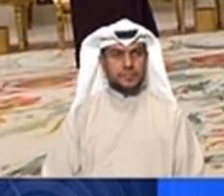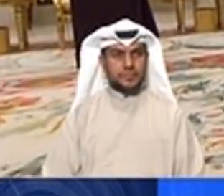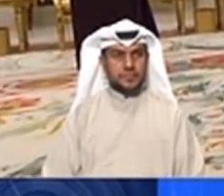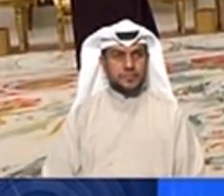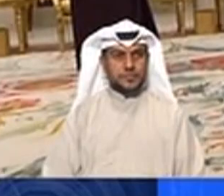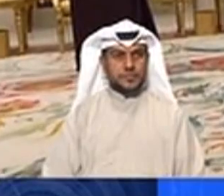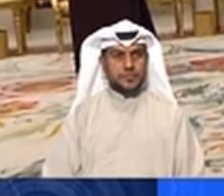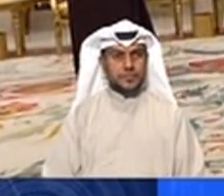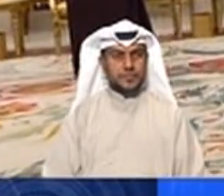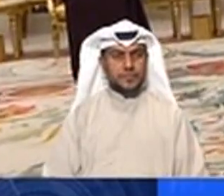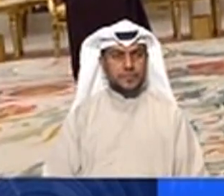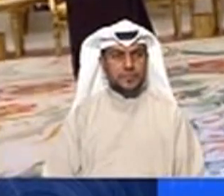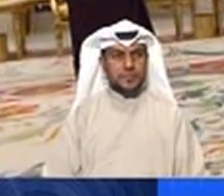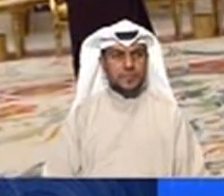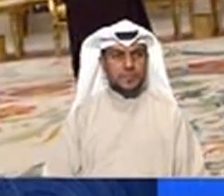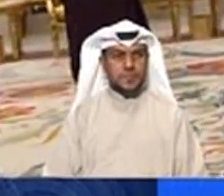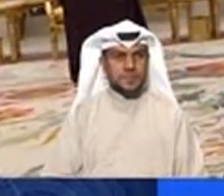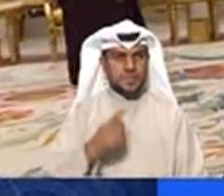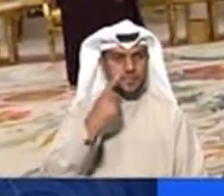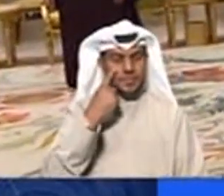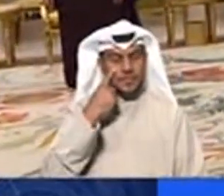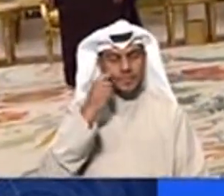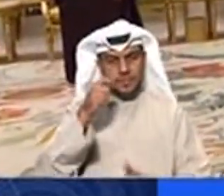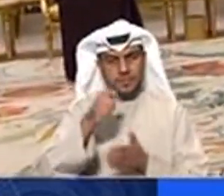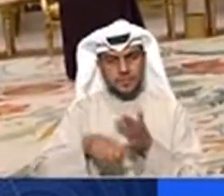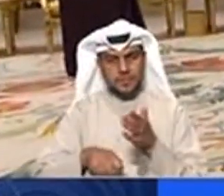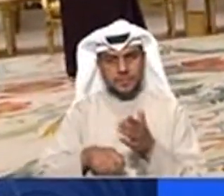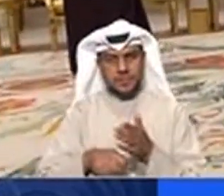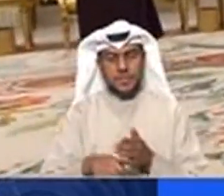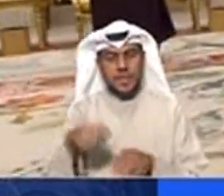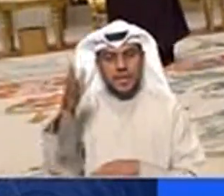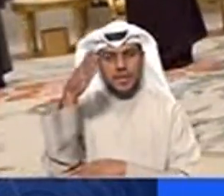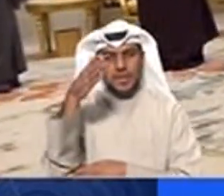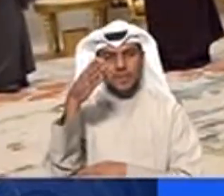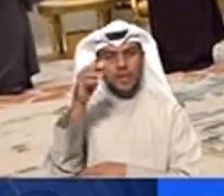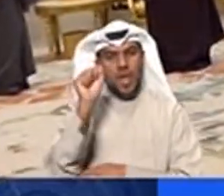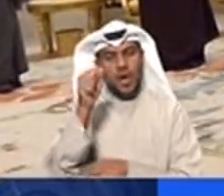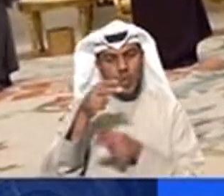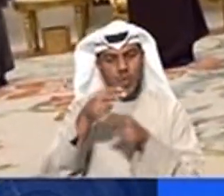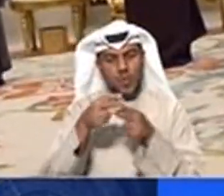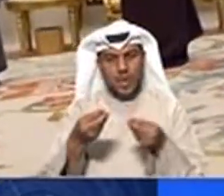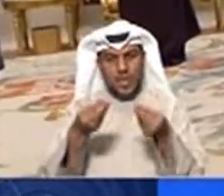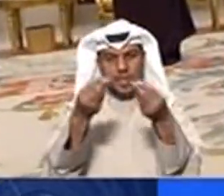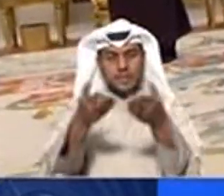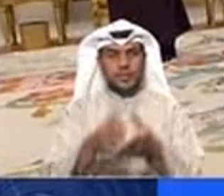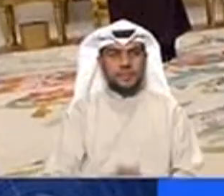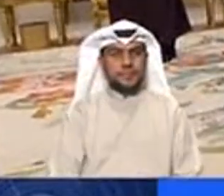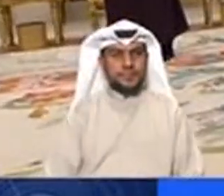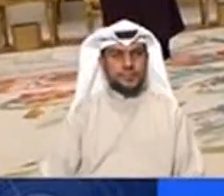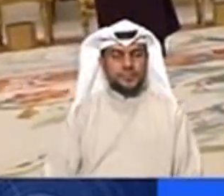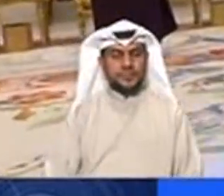سامحك لي أقدم لك أوراق اعتمادي كسفير لمملكة تايلاند لدولة الكويت طويل العمر.